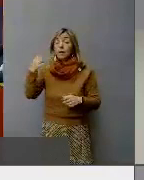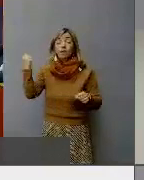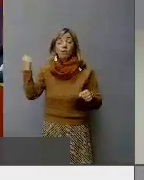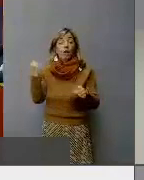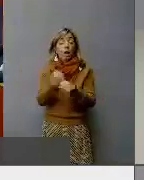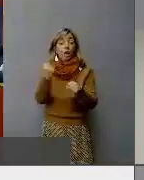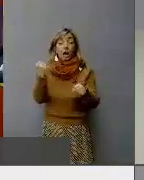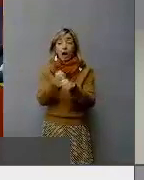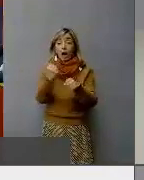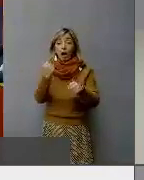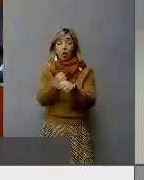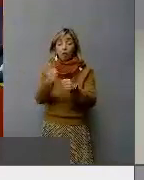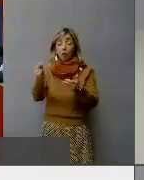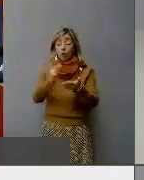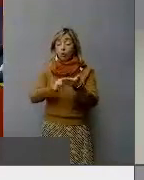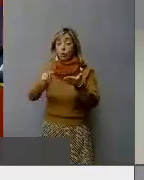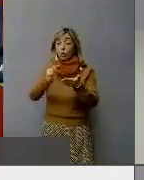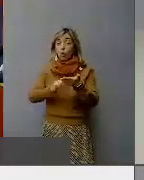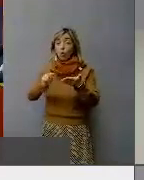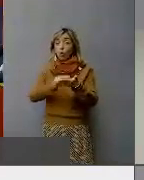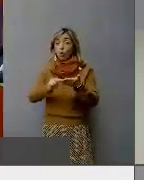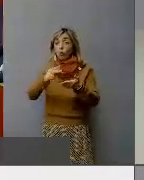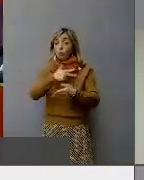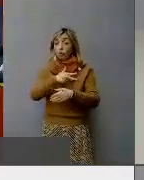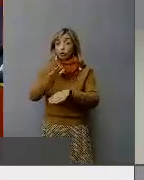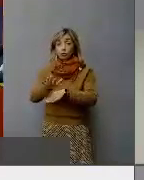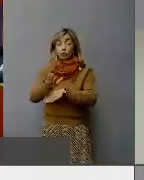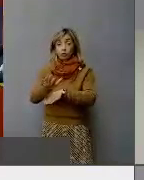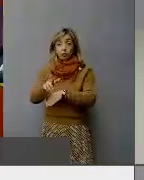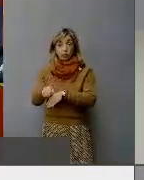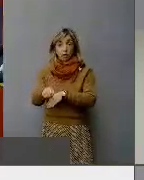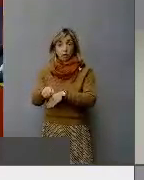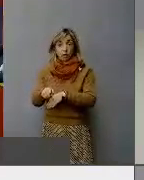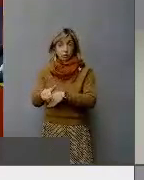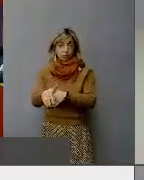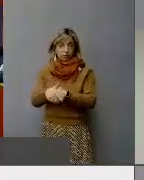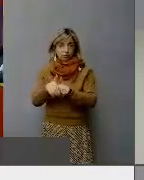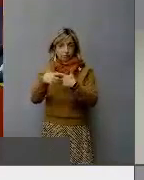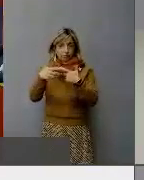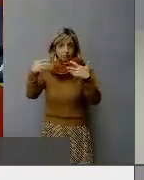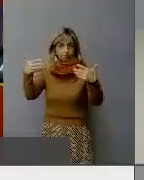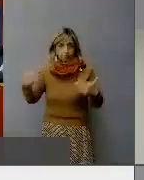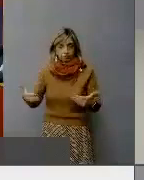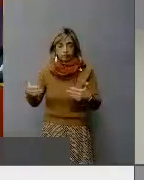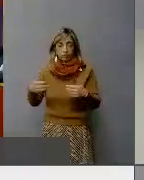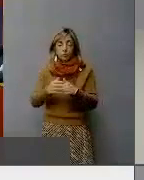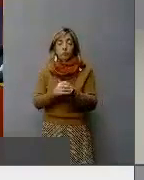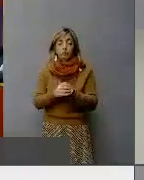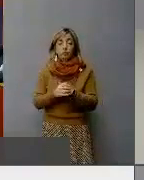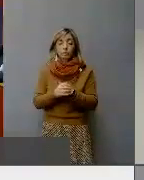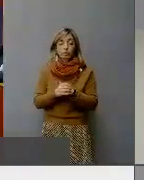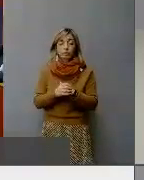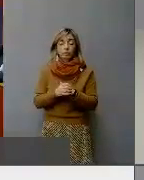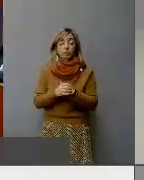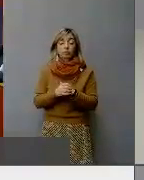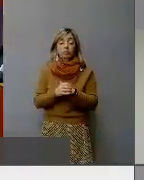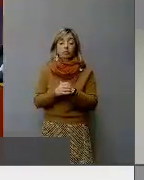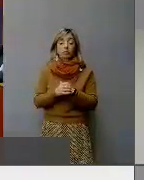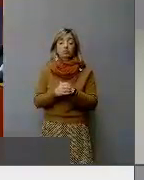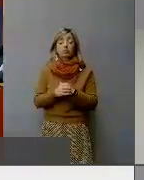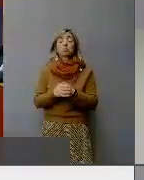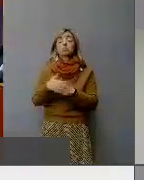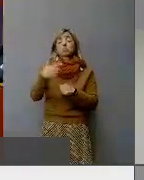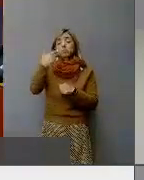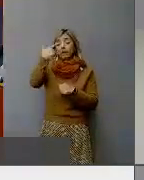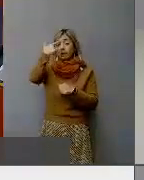e sappiamo come gli uffici dei servizi sociali e l'autonomia dei diciamo degli operatori assistenti